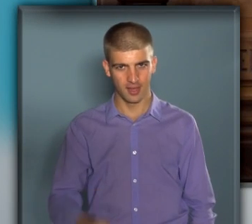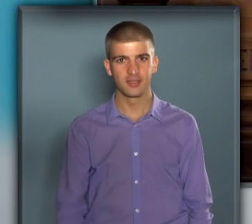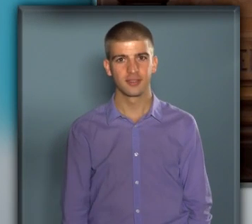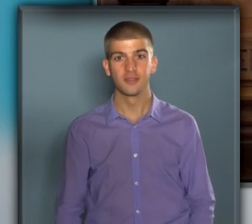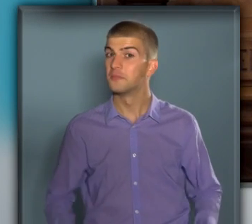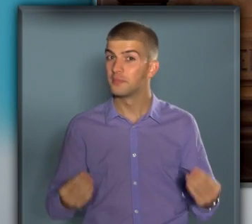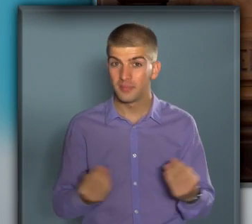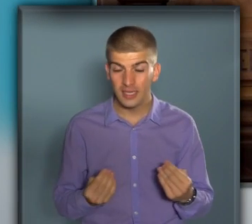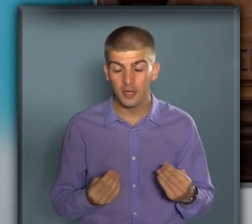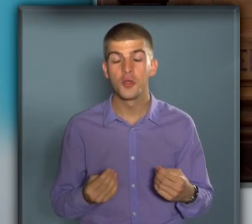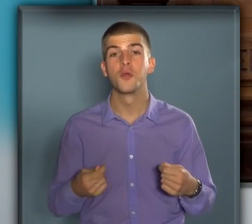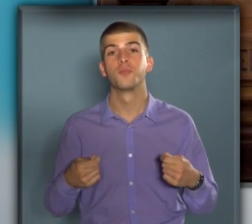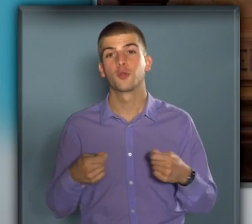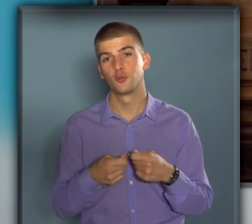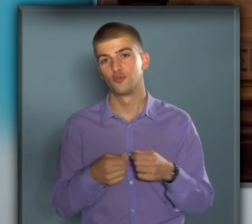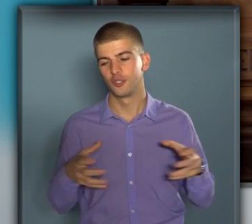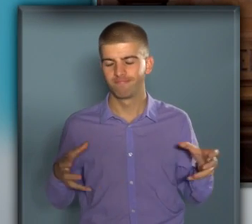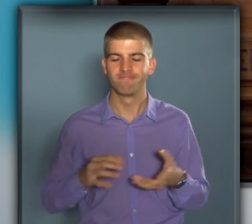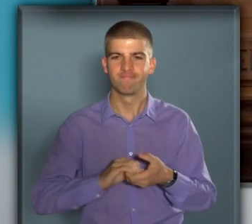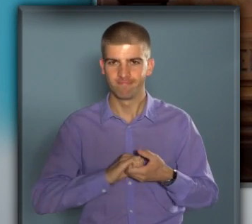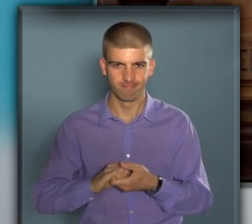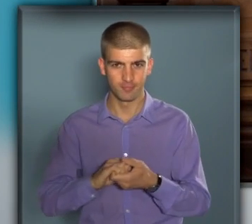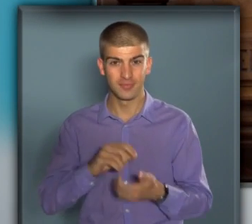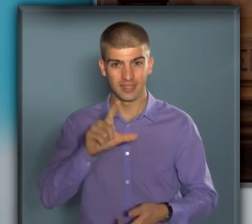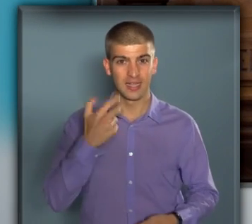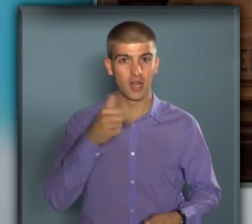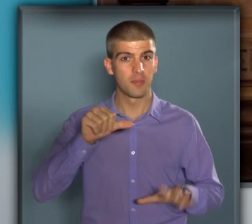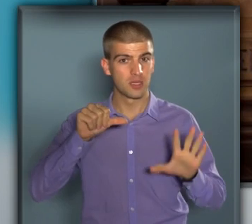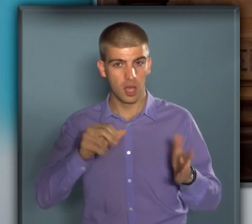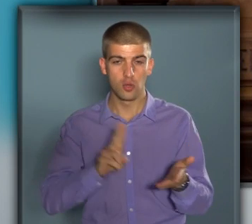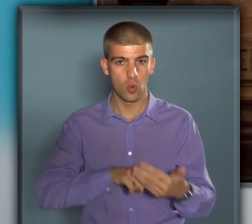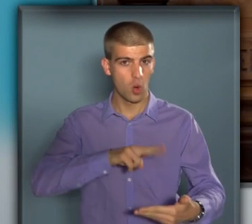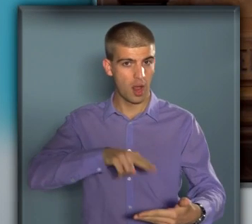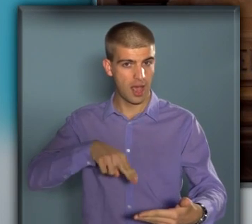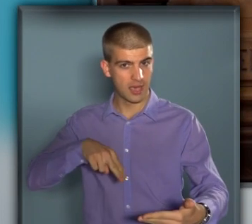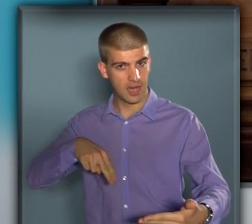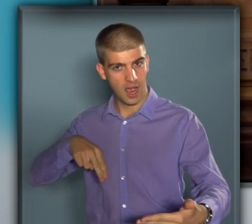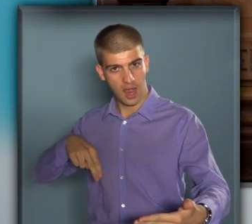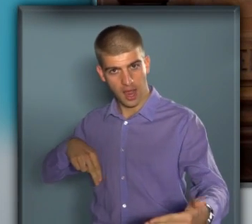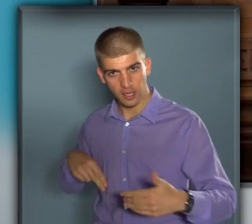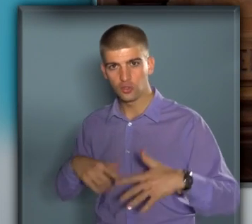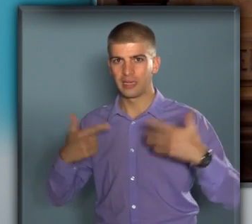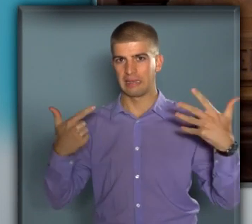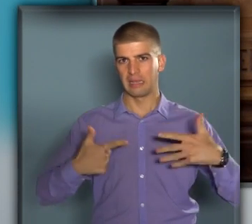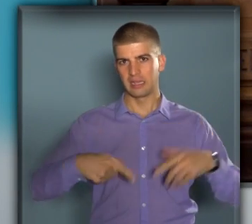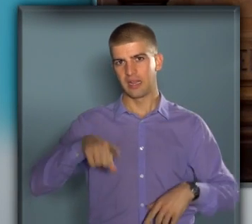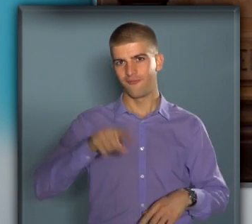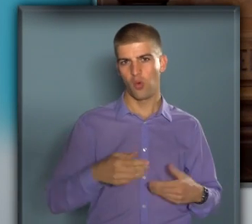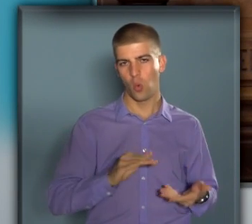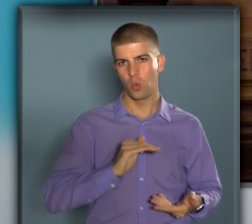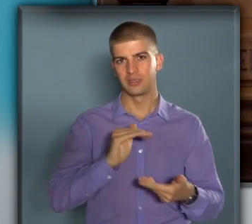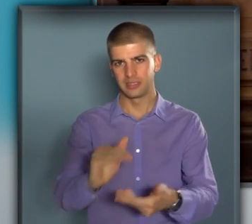hiszen összefogott a kőbányai közösség. 236 aláíró jogérvényes kötelezvényen ajánlott majdnem 7000